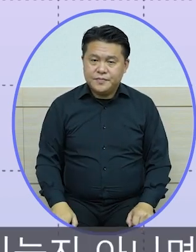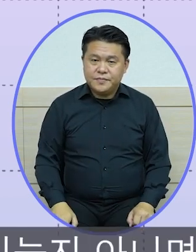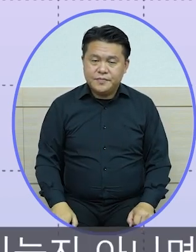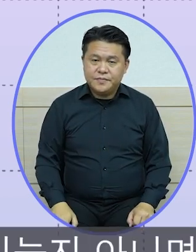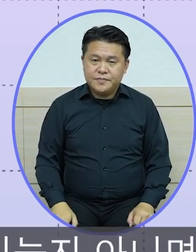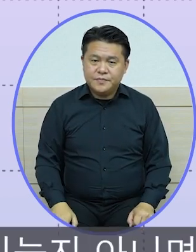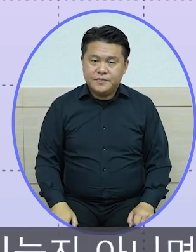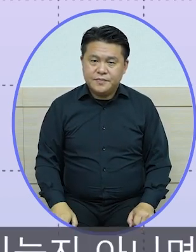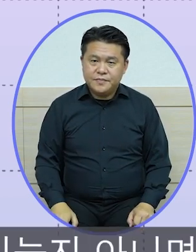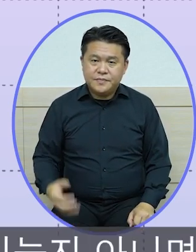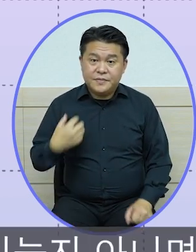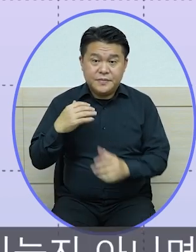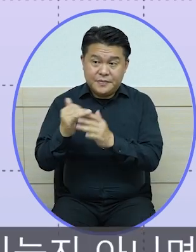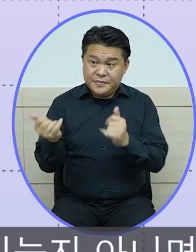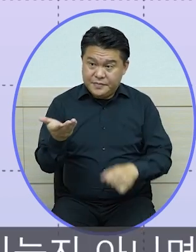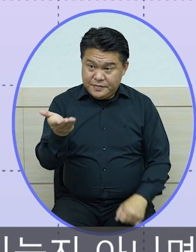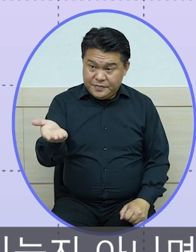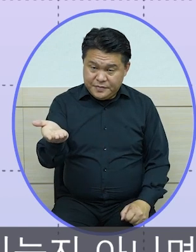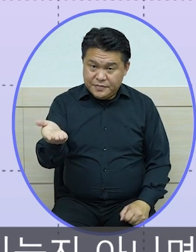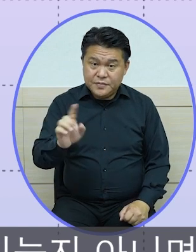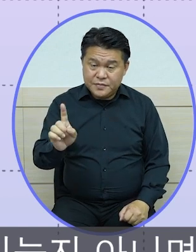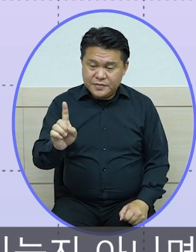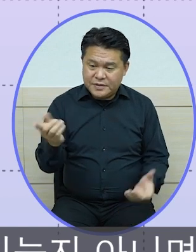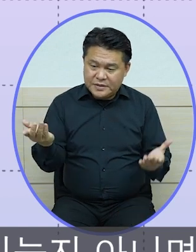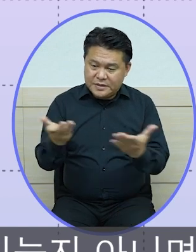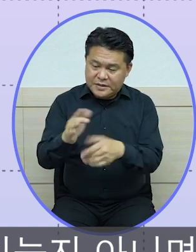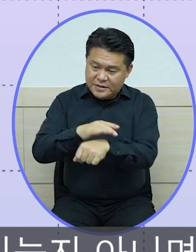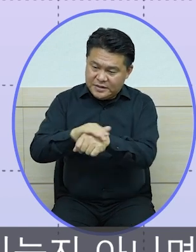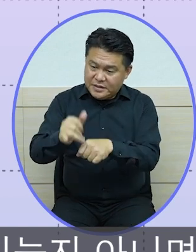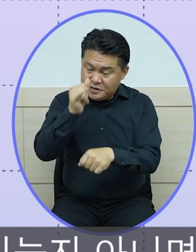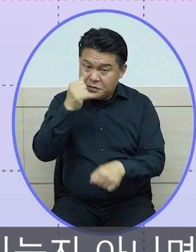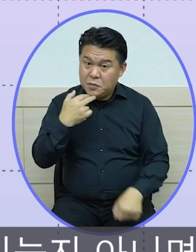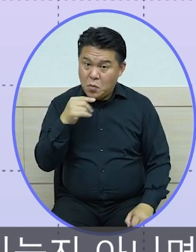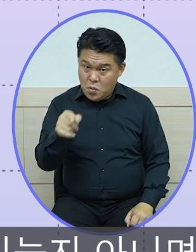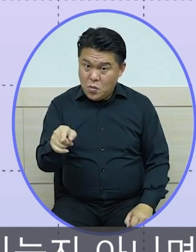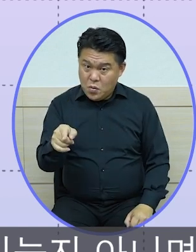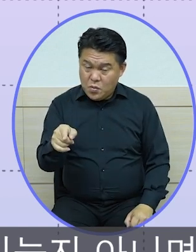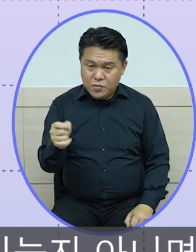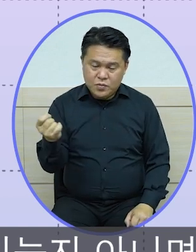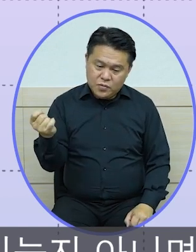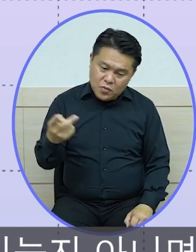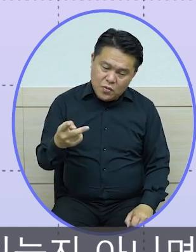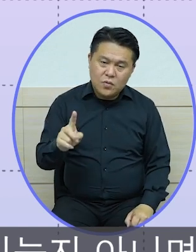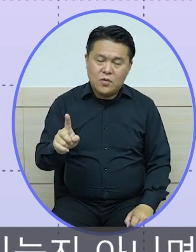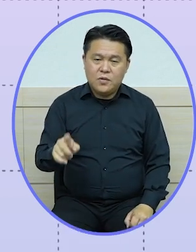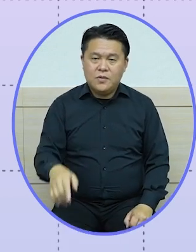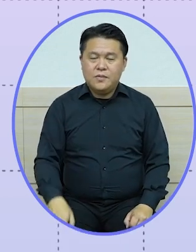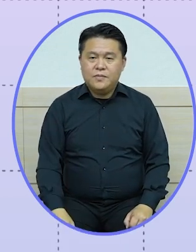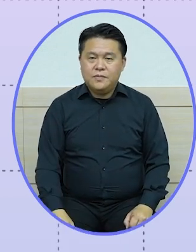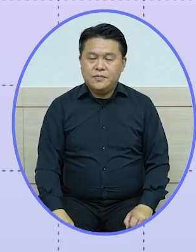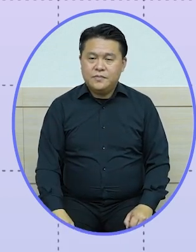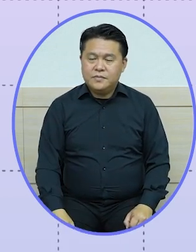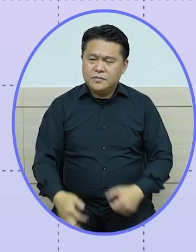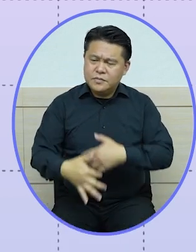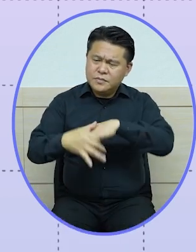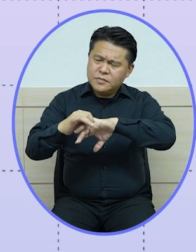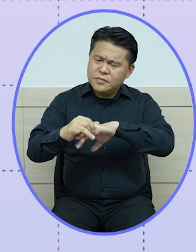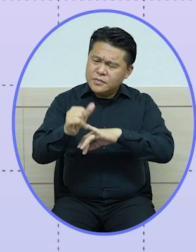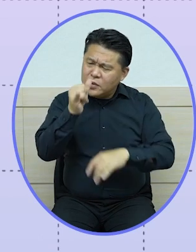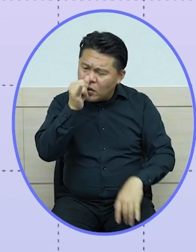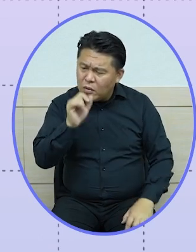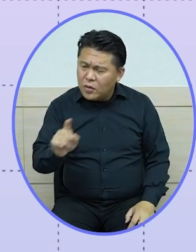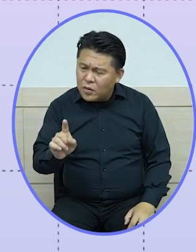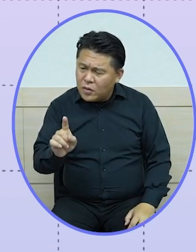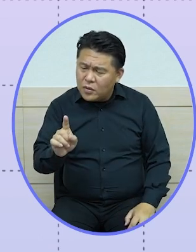이제 수행기관 담당자가 정상적으로 업무를 잘 수행하고 있는지 아니면은 비정상적인 행위가